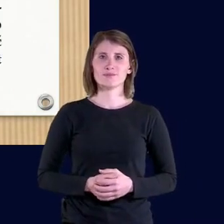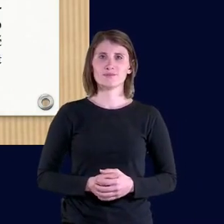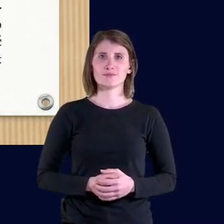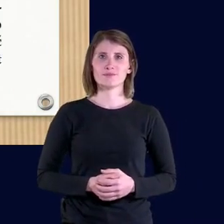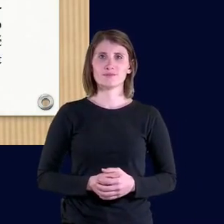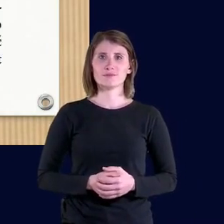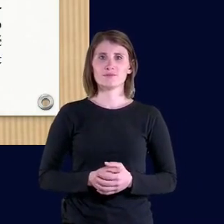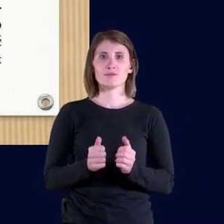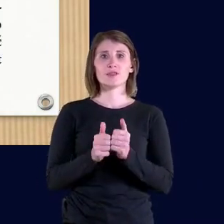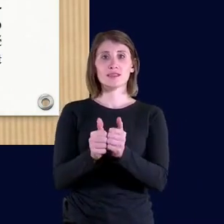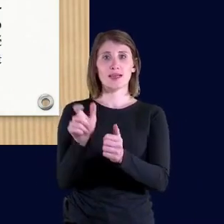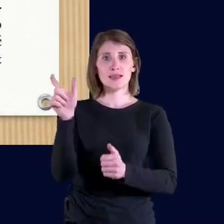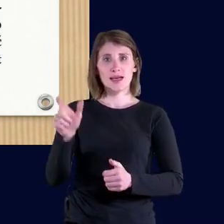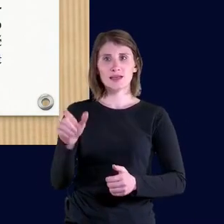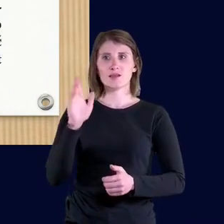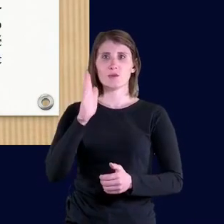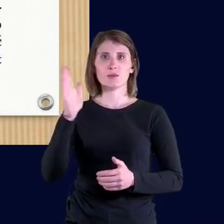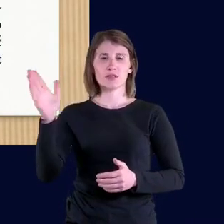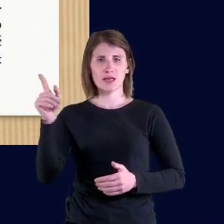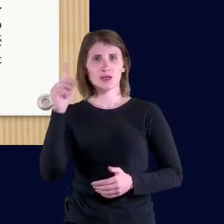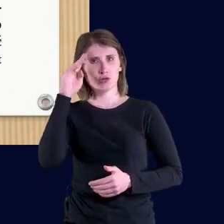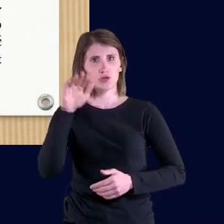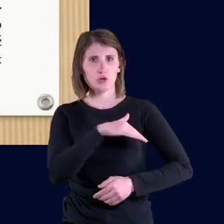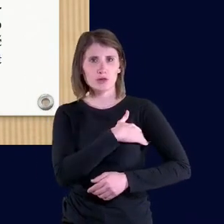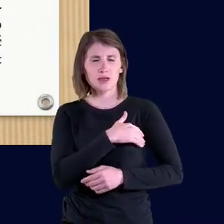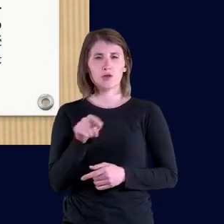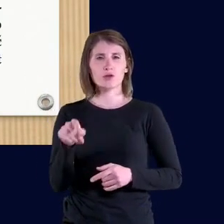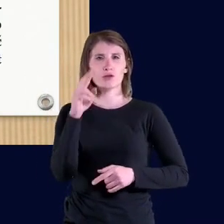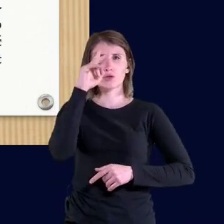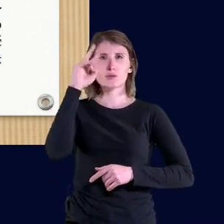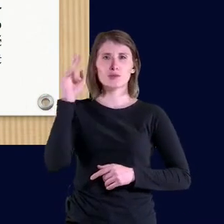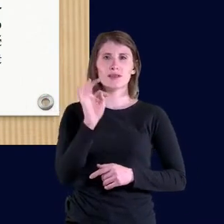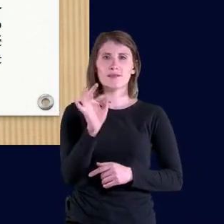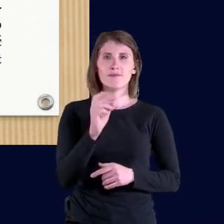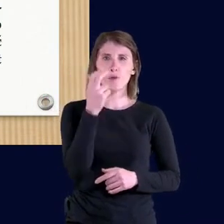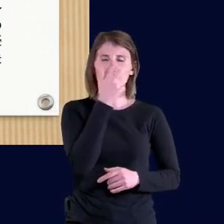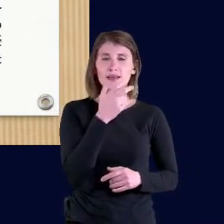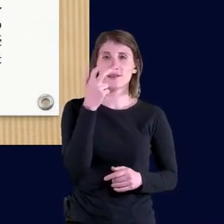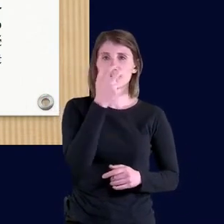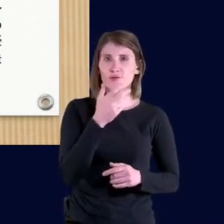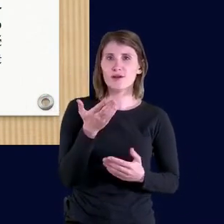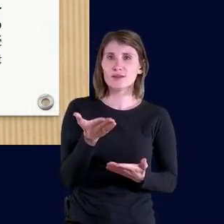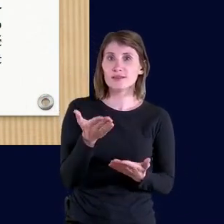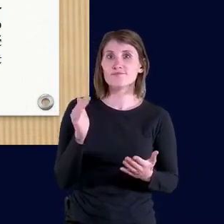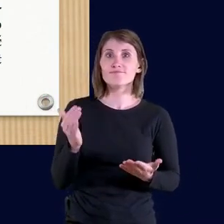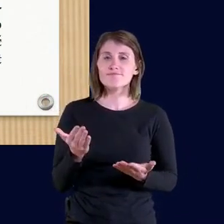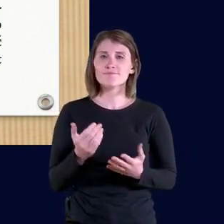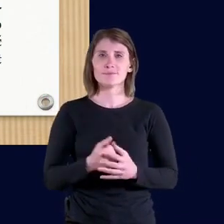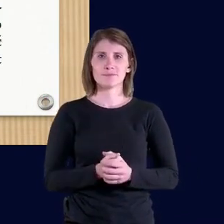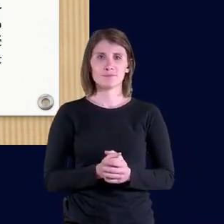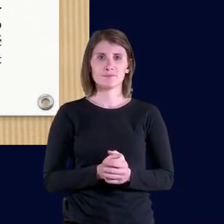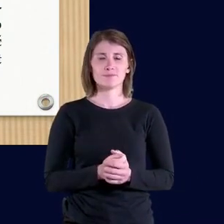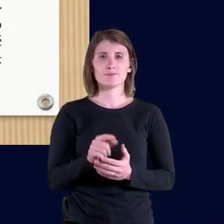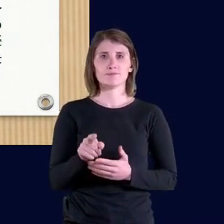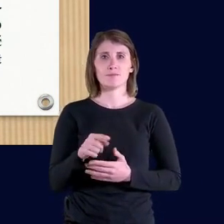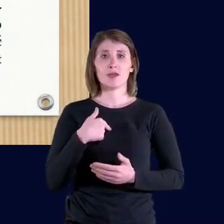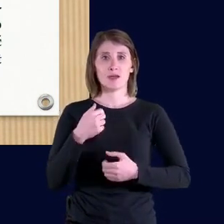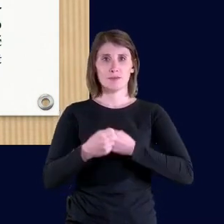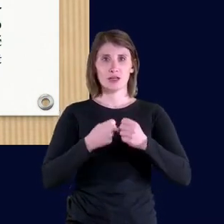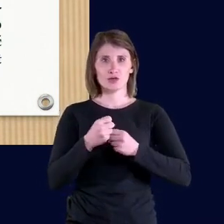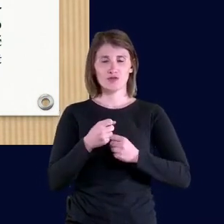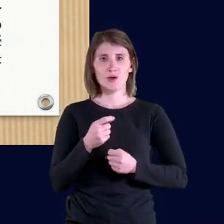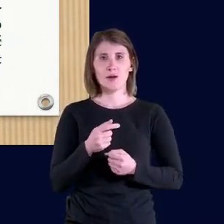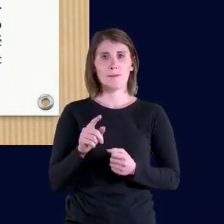to zadanie bibliotekarza tego szkolnego jest też rozpoznania tych zainteresowań pracując uczniami w pierwszym liceum